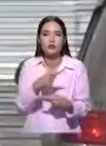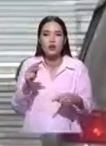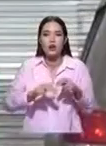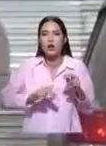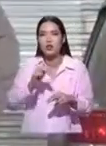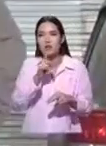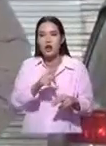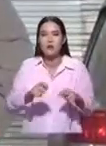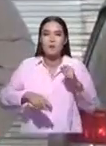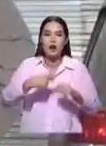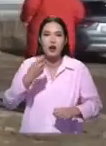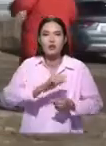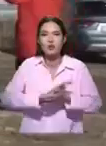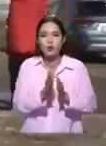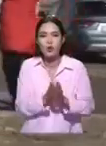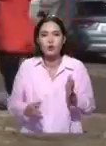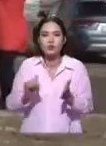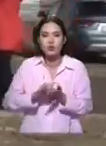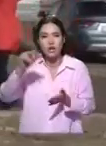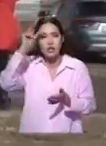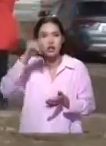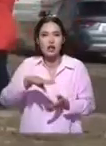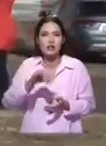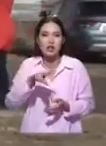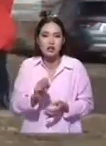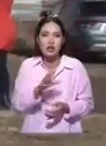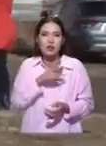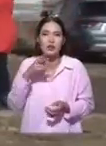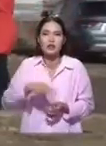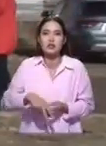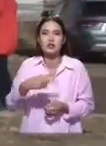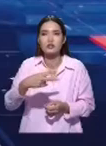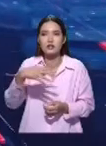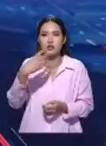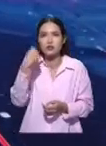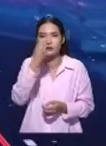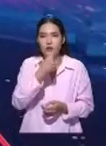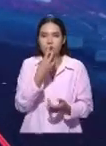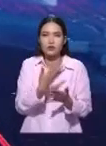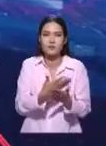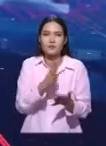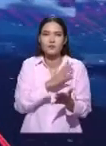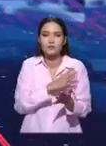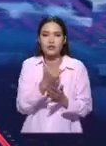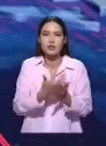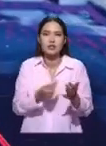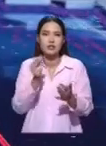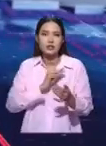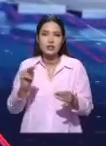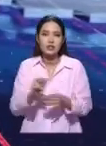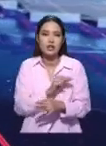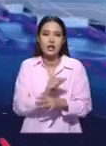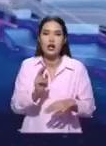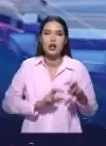По разрешительному договору установлена дата – третий квартал 2024 года. Проводятся работы по